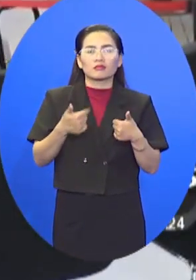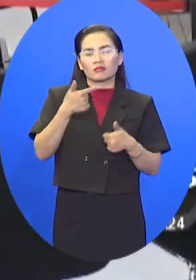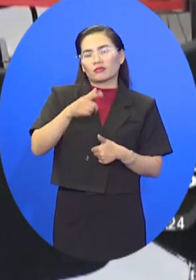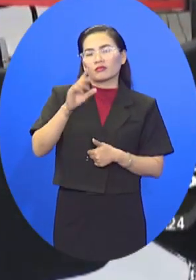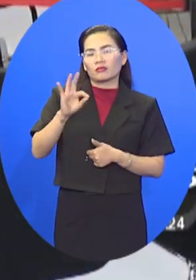mại